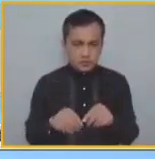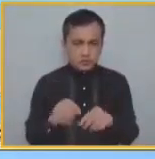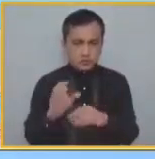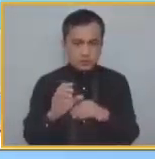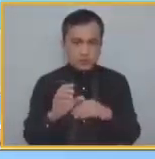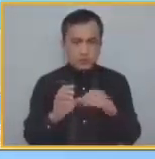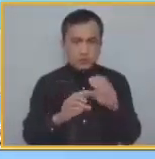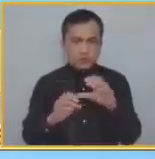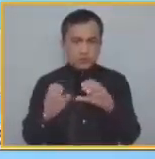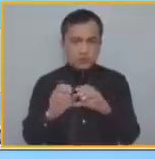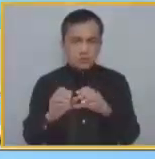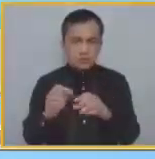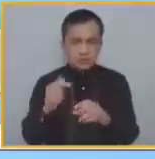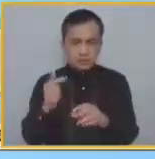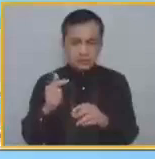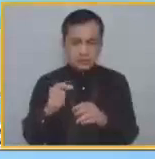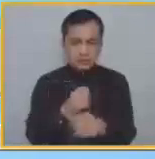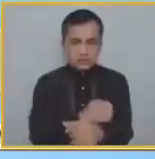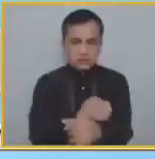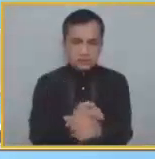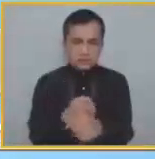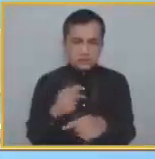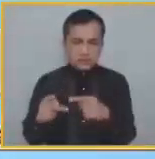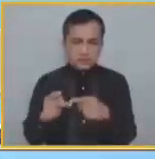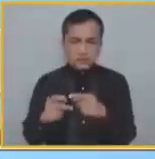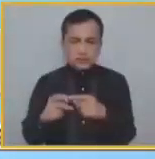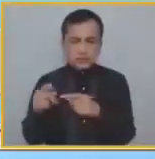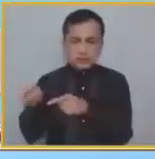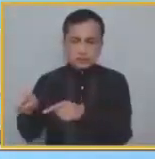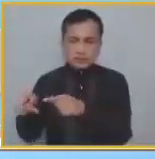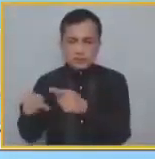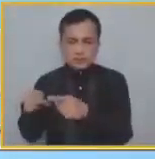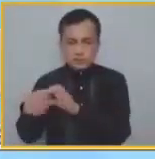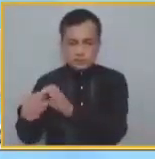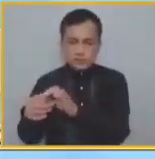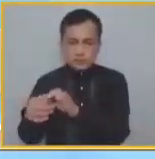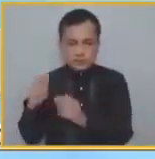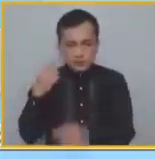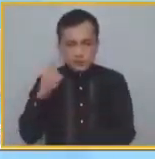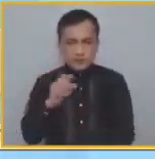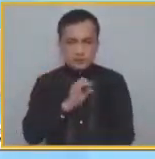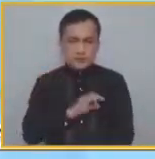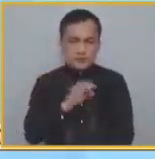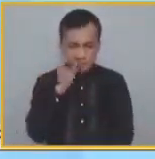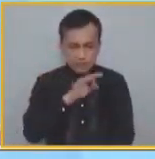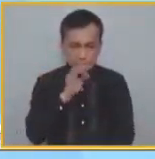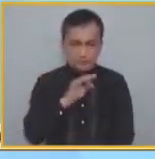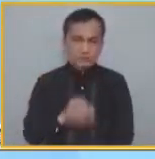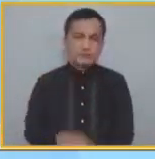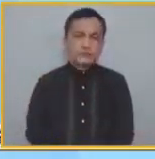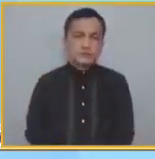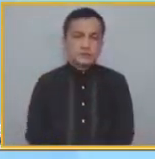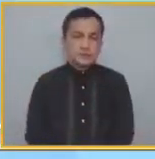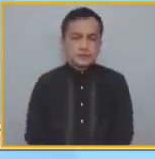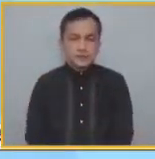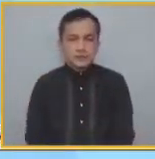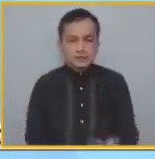energy at people-to-people ties para sa kapakanan ng mga Pilipino. Mark Fetalco para sa Bayan, Beijing, China.